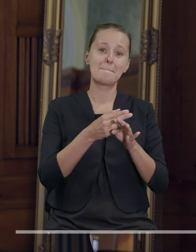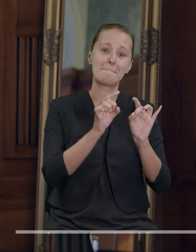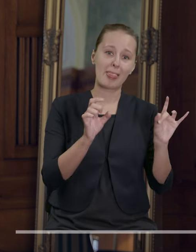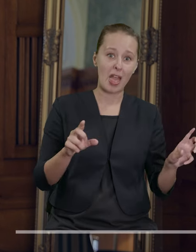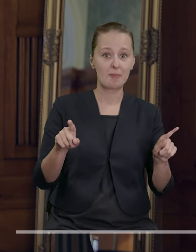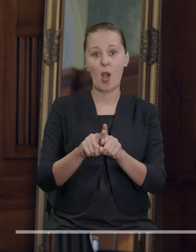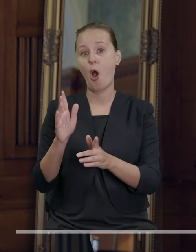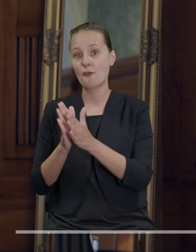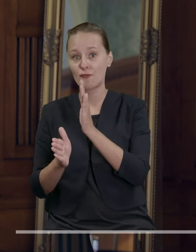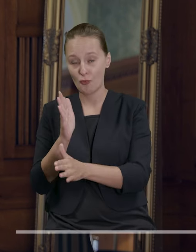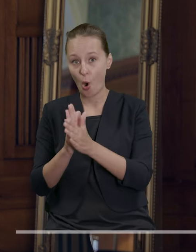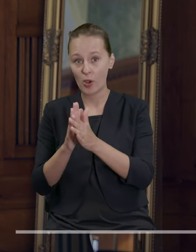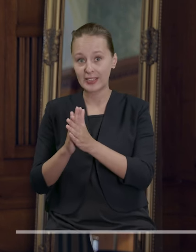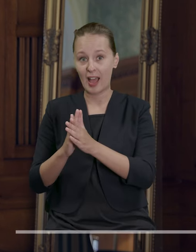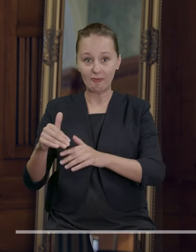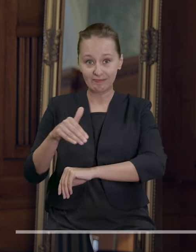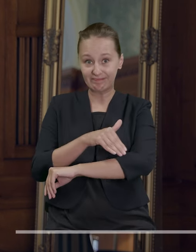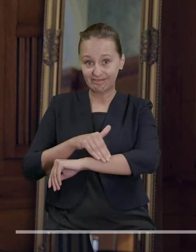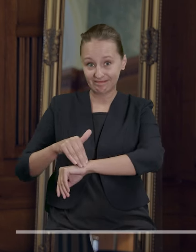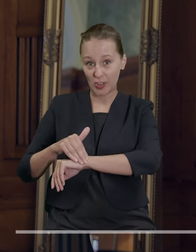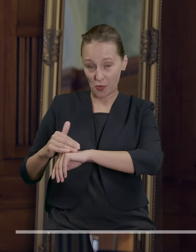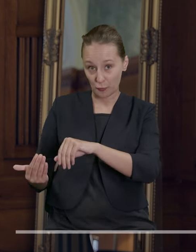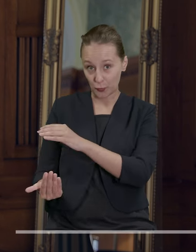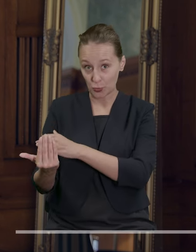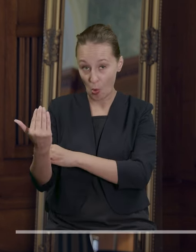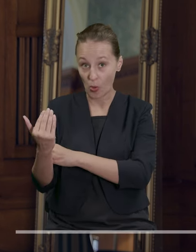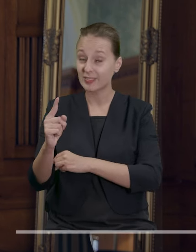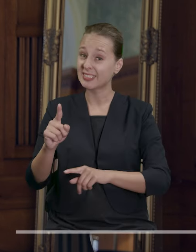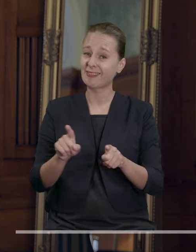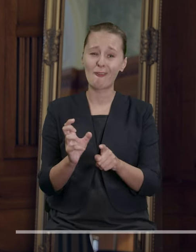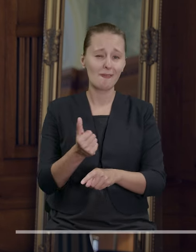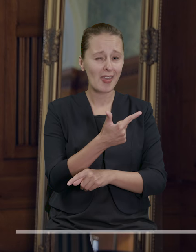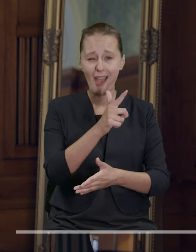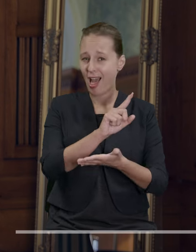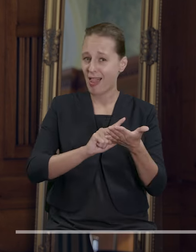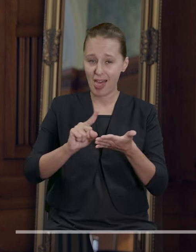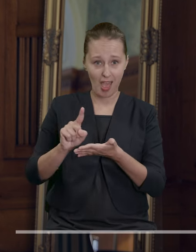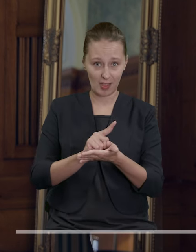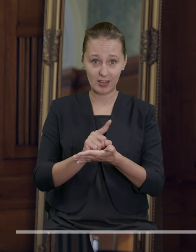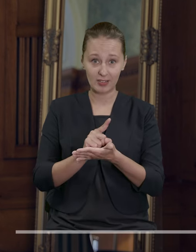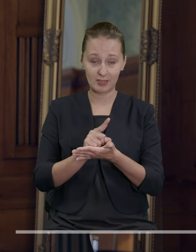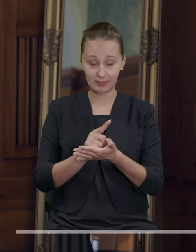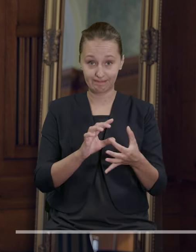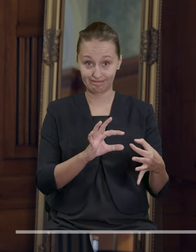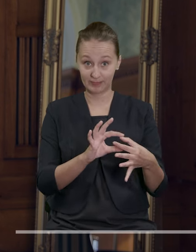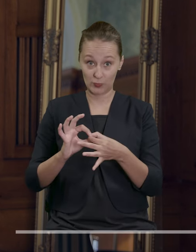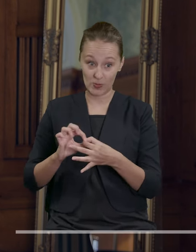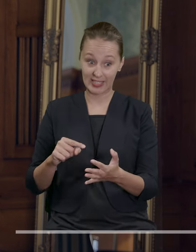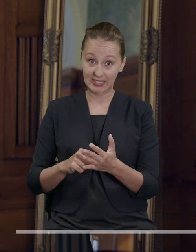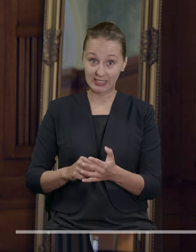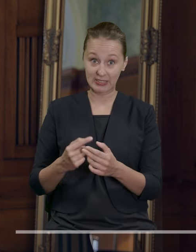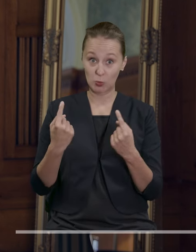pandemia i wojna u naszych wschodnich granic, pomimo ryzyk, które musieliśmy podejmować w związku z tym,